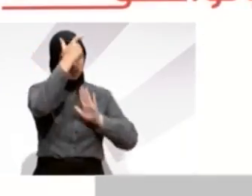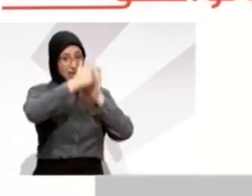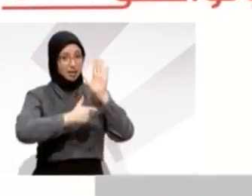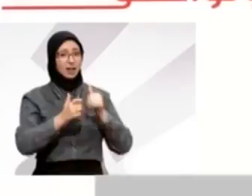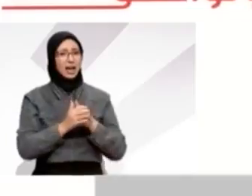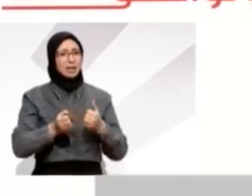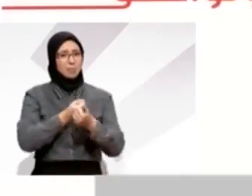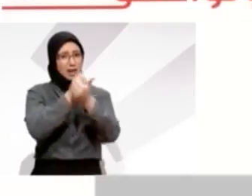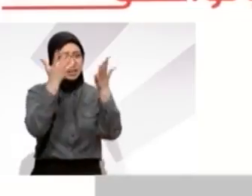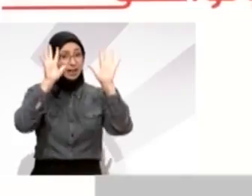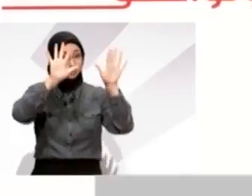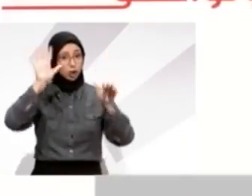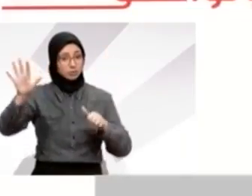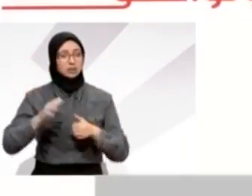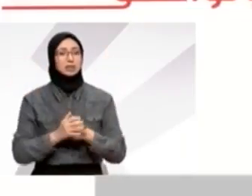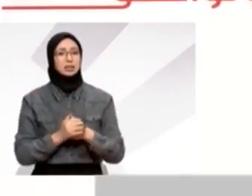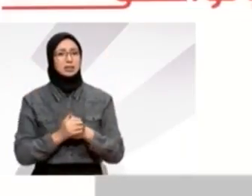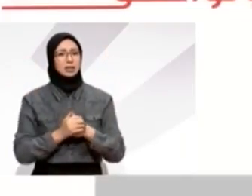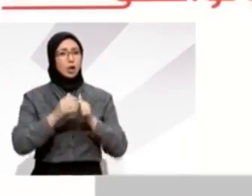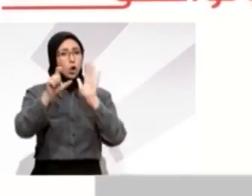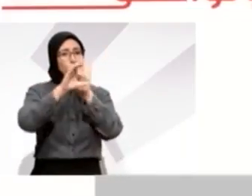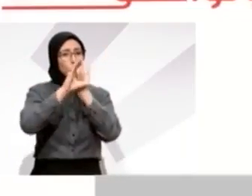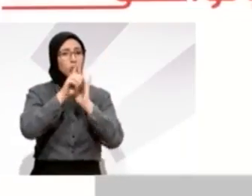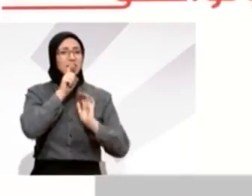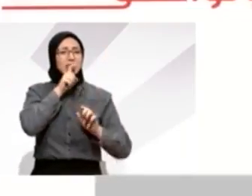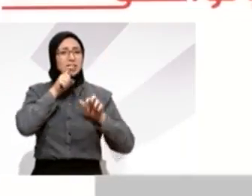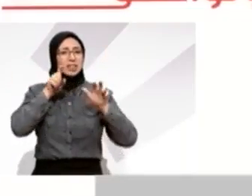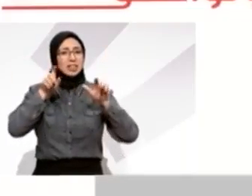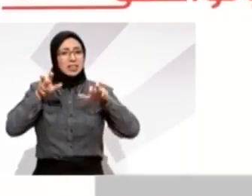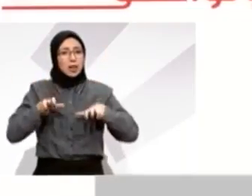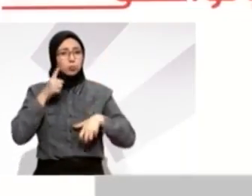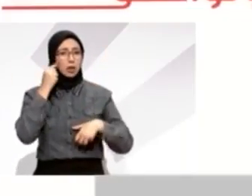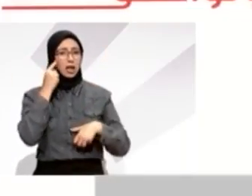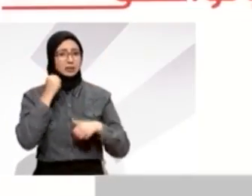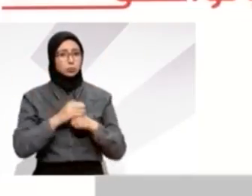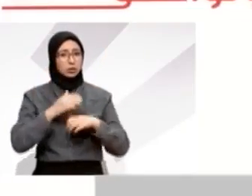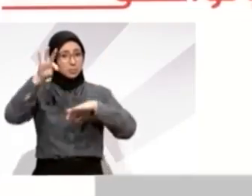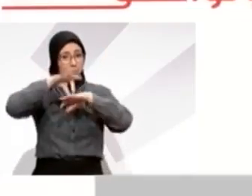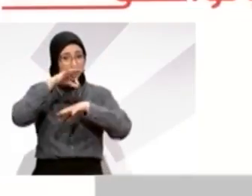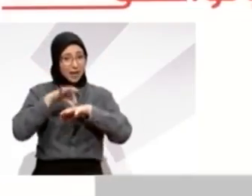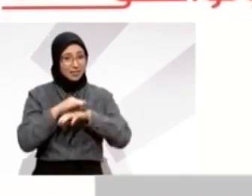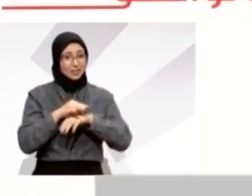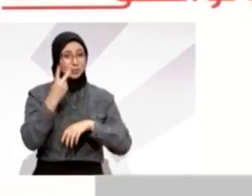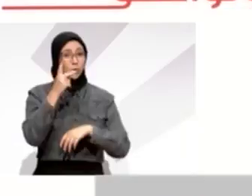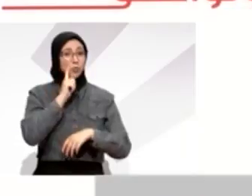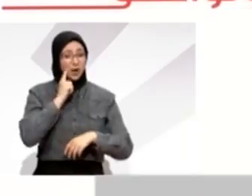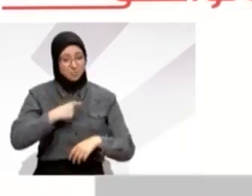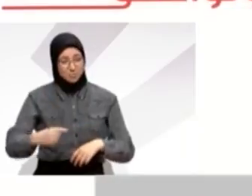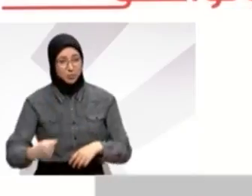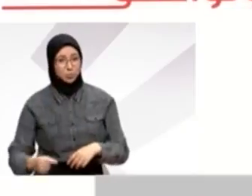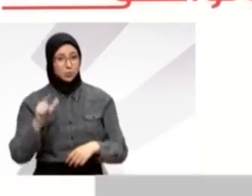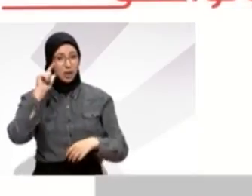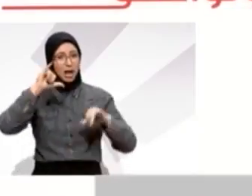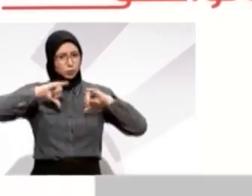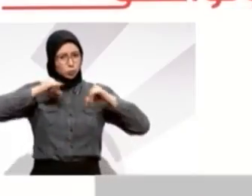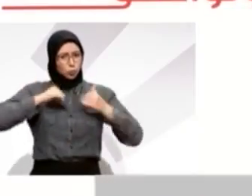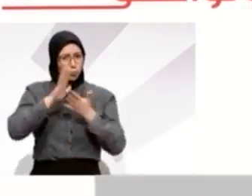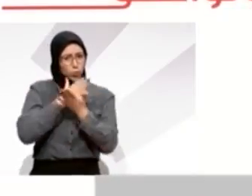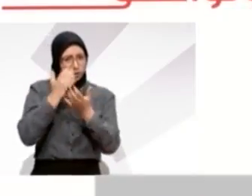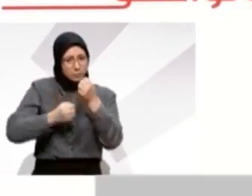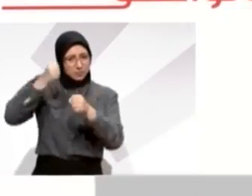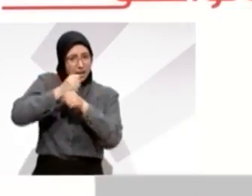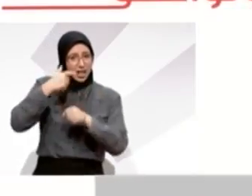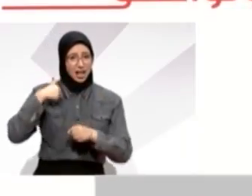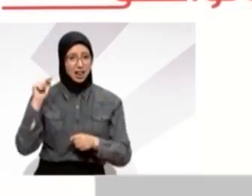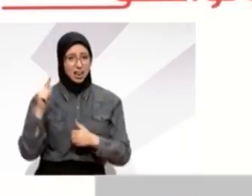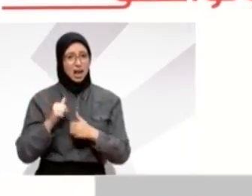عدد خمسه وخمسين اه شالوها النسر اه بتزوج اه مستثمر شيء عدد مشكله